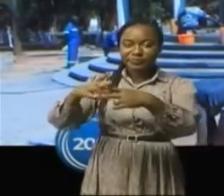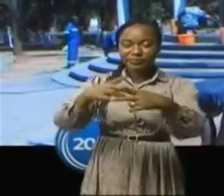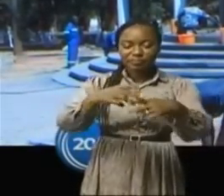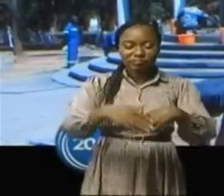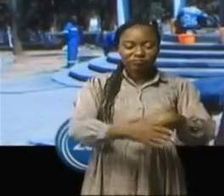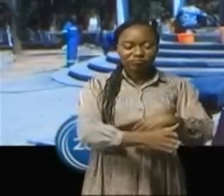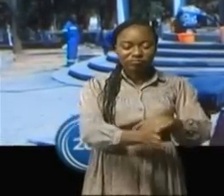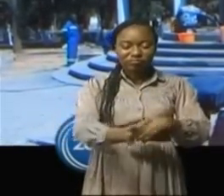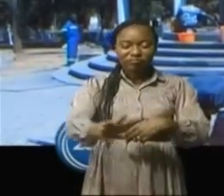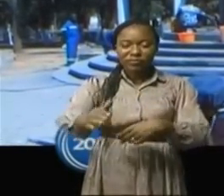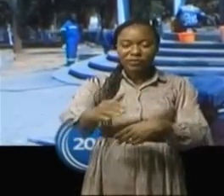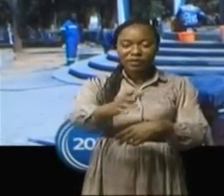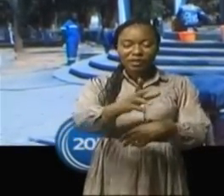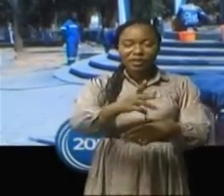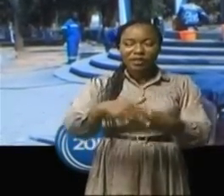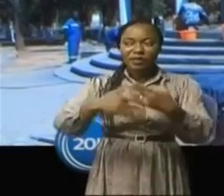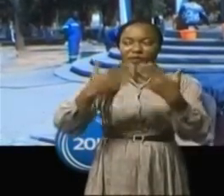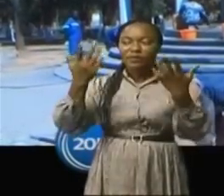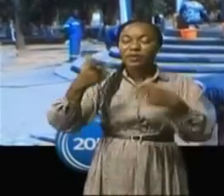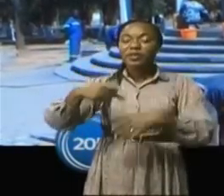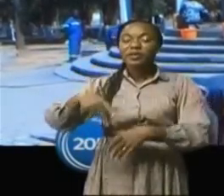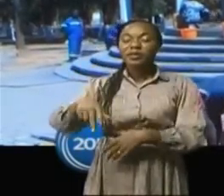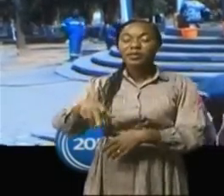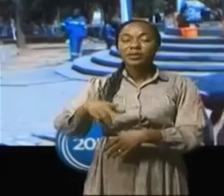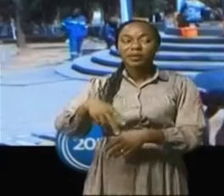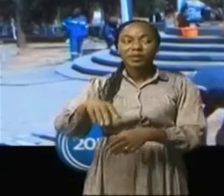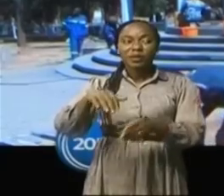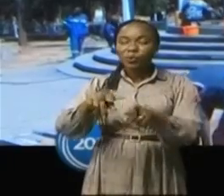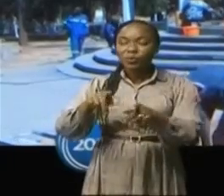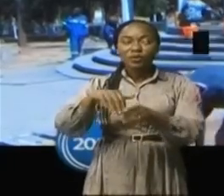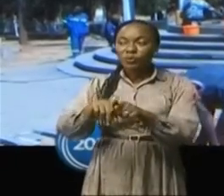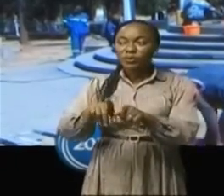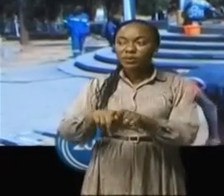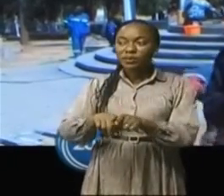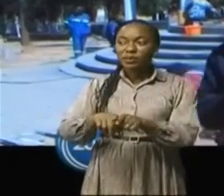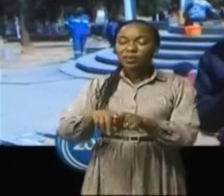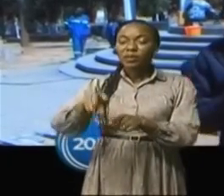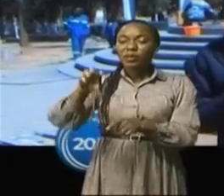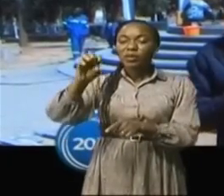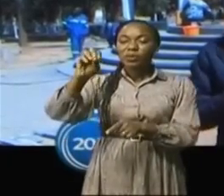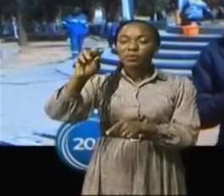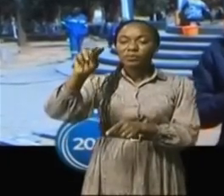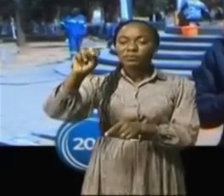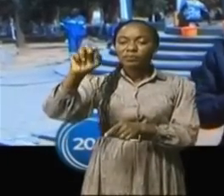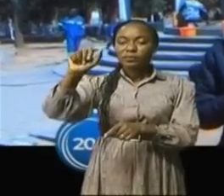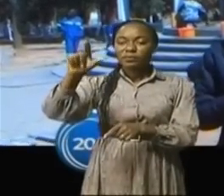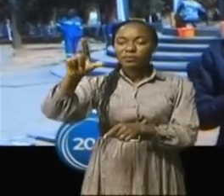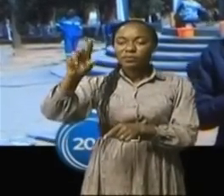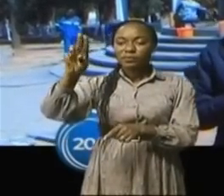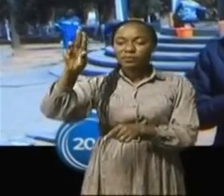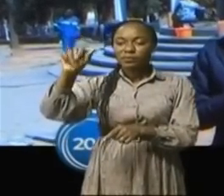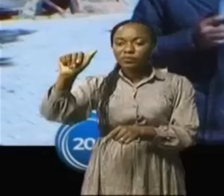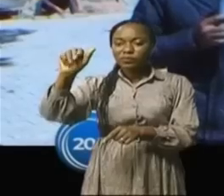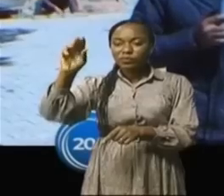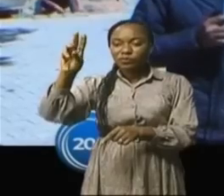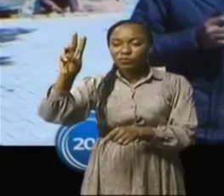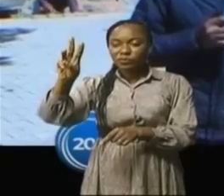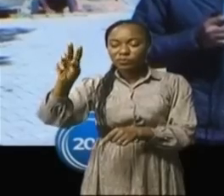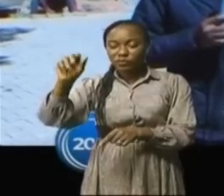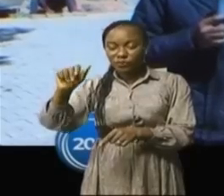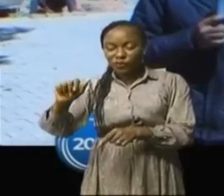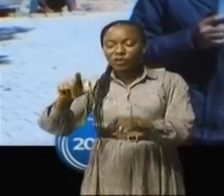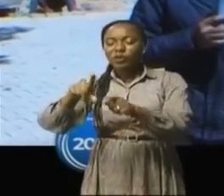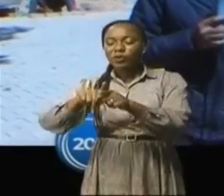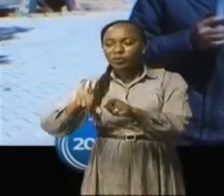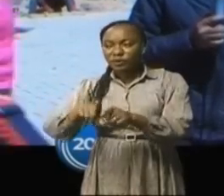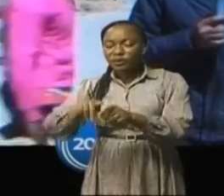travers quelques villes du pays. Après Onalua, actuelle Lumbaville, village natal de Patrice Emery Lumumba, et Kisangani